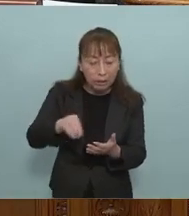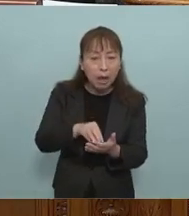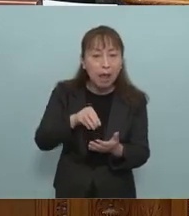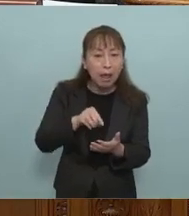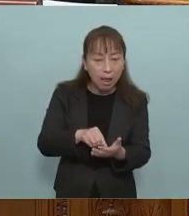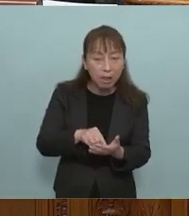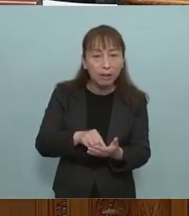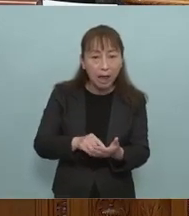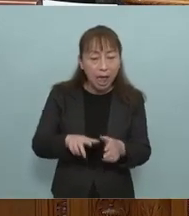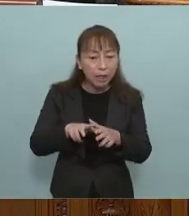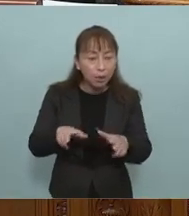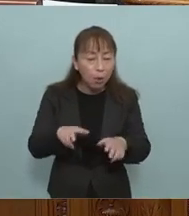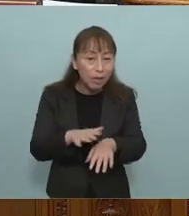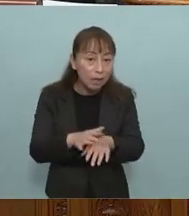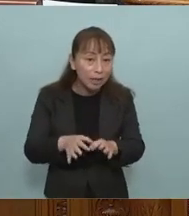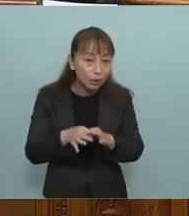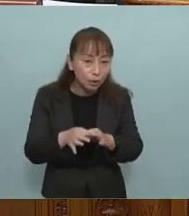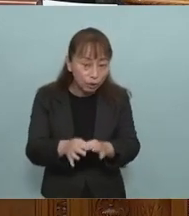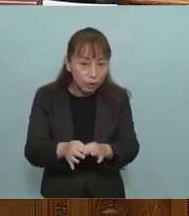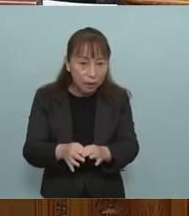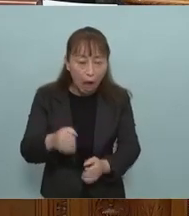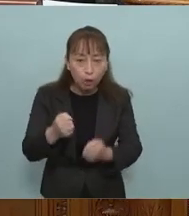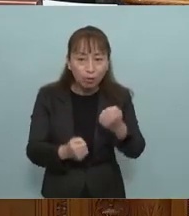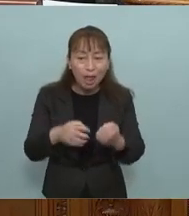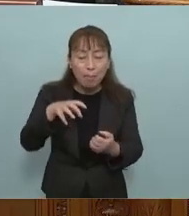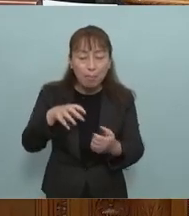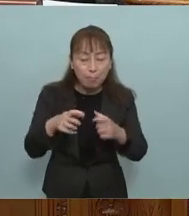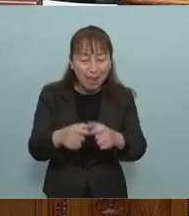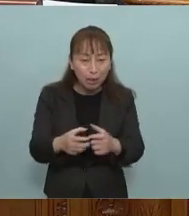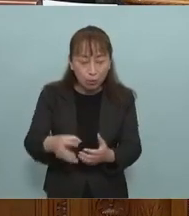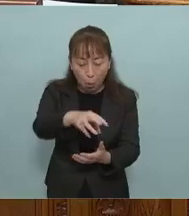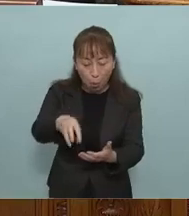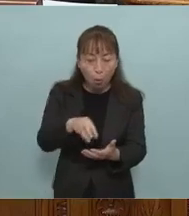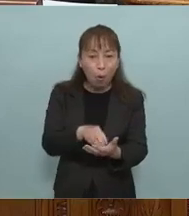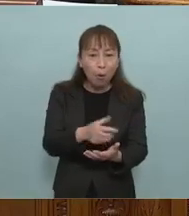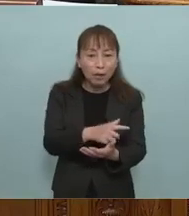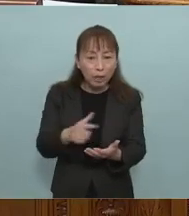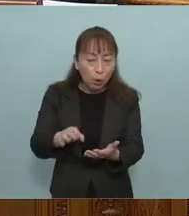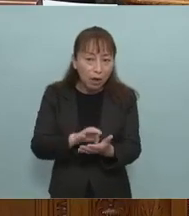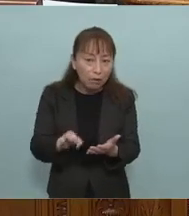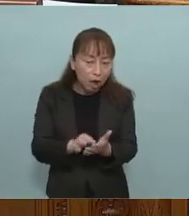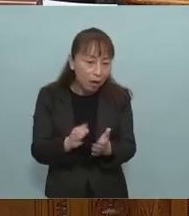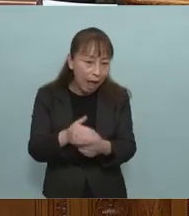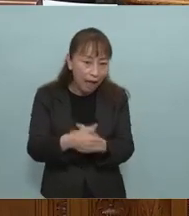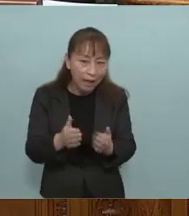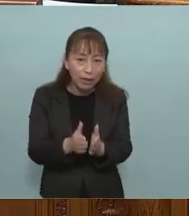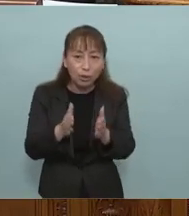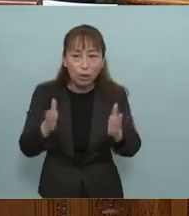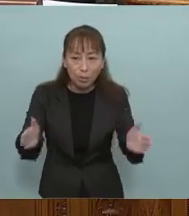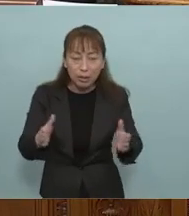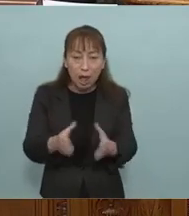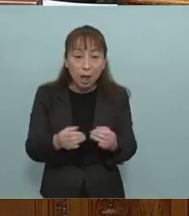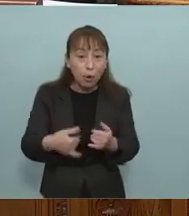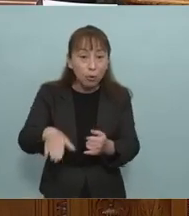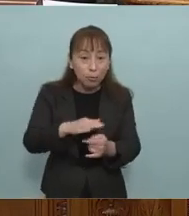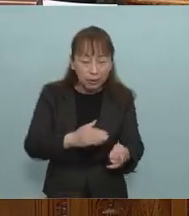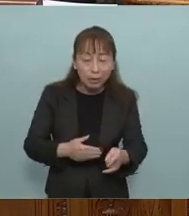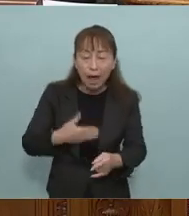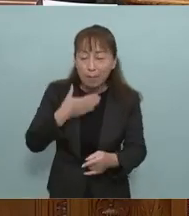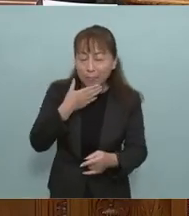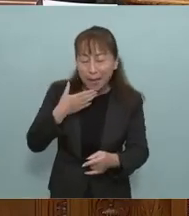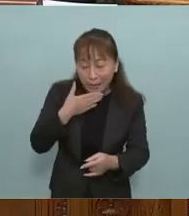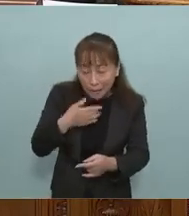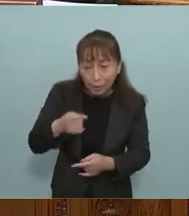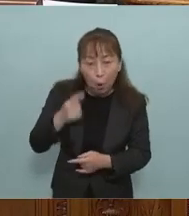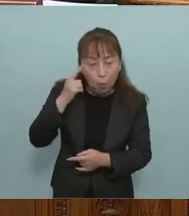転免許証の搭載など、活用範囲が広がっていきます。全国民が恩恵を実感できるよう、